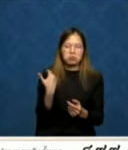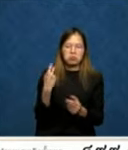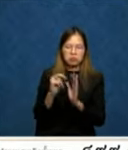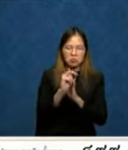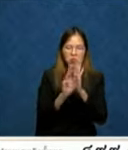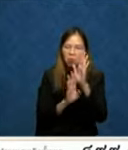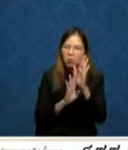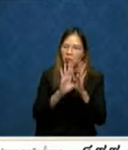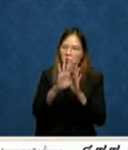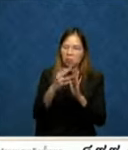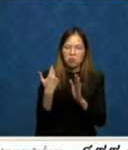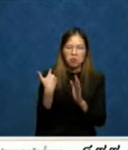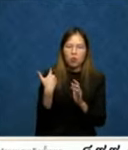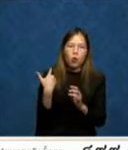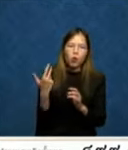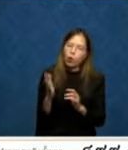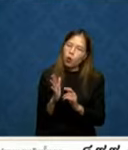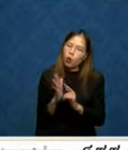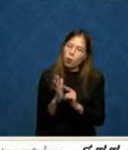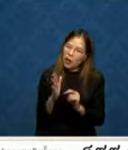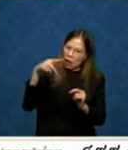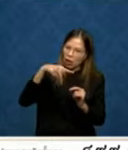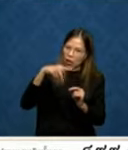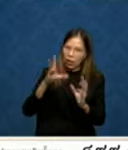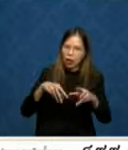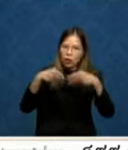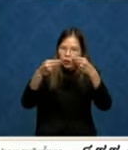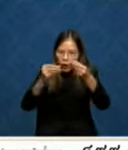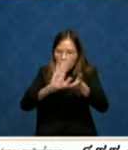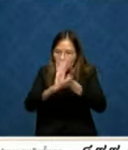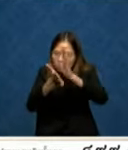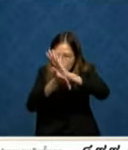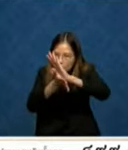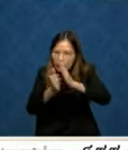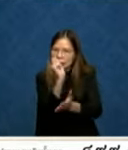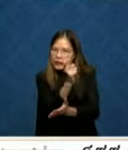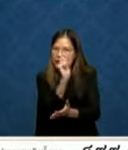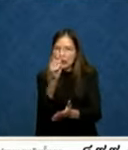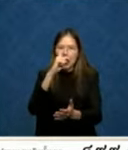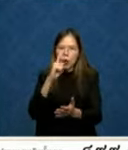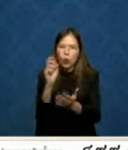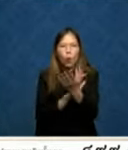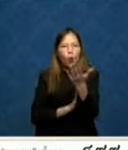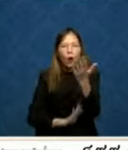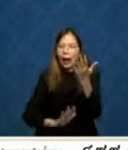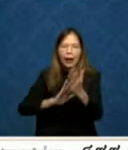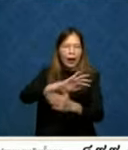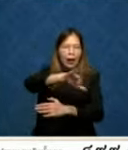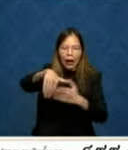นยาวิเศษที่ลงทีเดียวแล้วปรับโครงสร้างการใช้จ่ายของประชาชนคนไทยได้ทั้งหมด